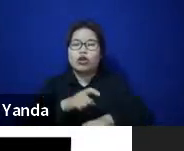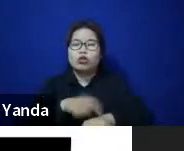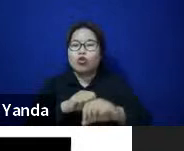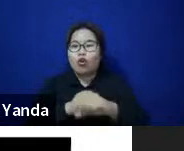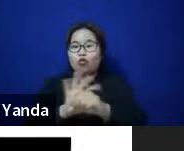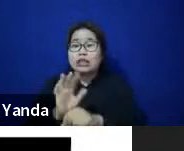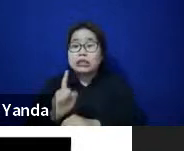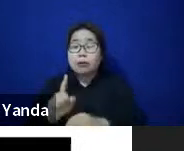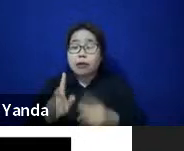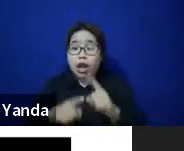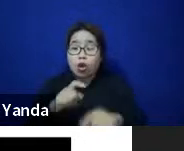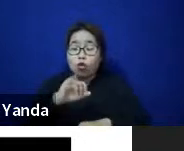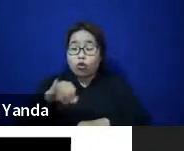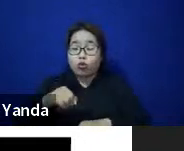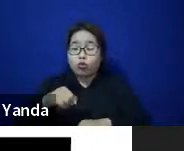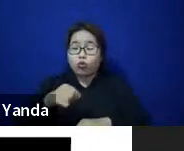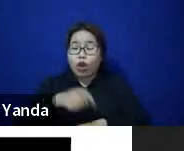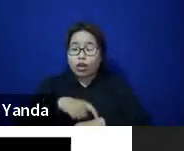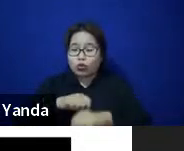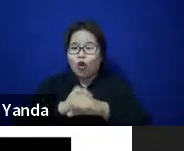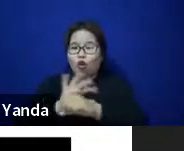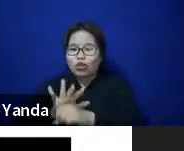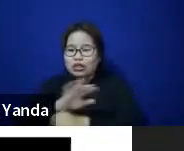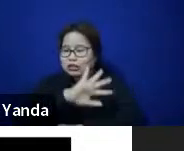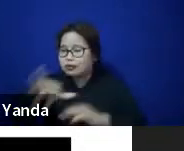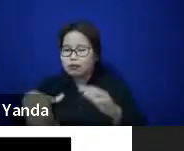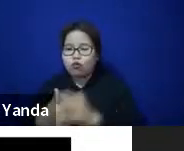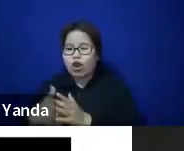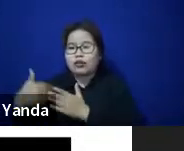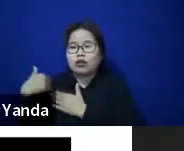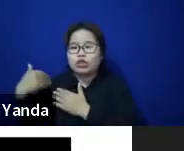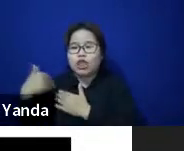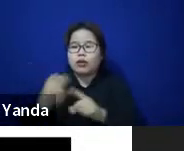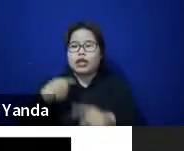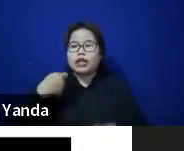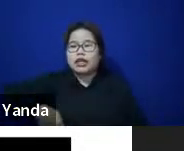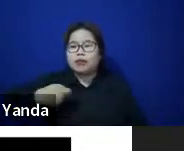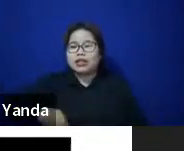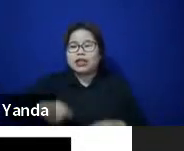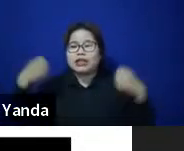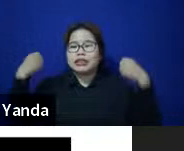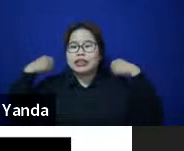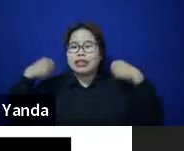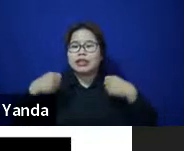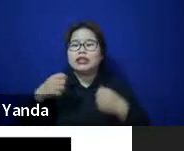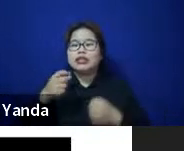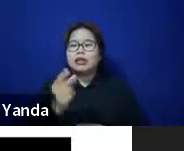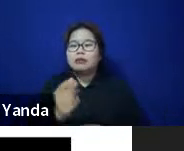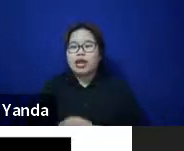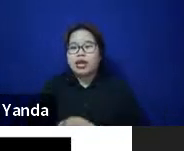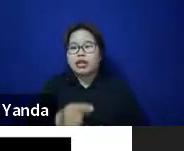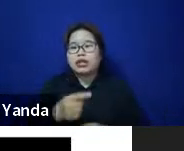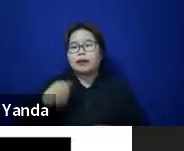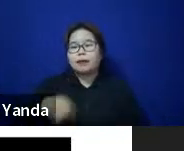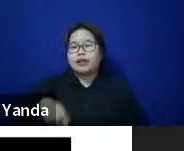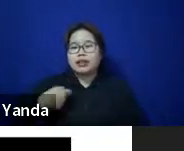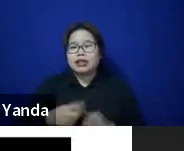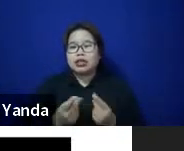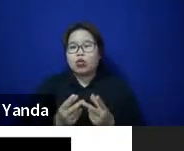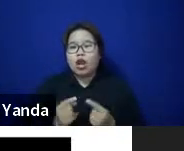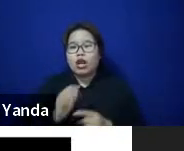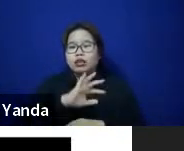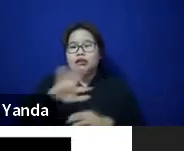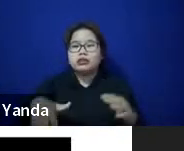COVID, semua biaya COVID itu yang menanggung langsung melalui Kementerian Kesehatan dan dibiayai oleh Kementerian Keuangan. Semua